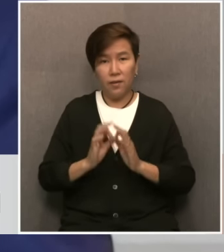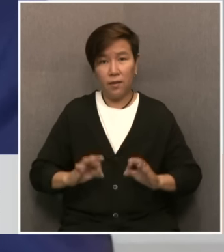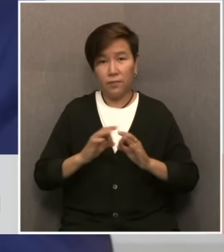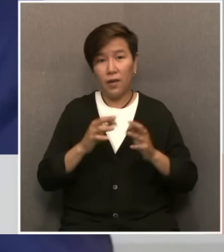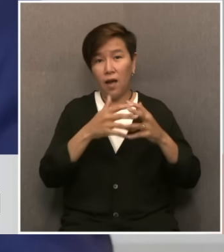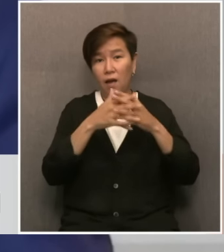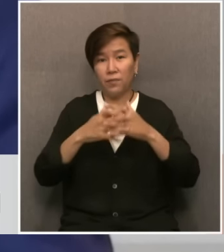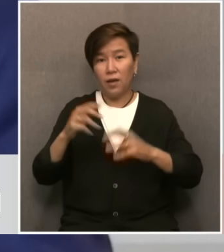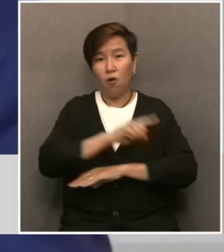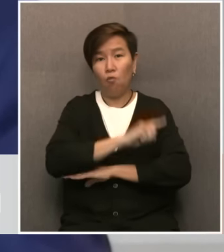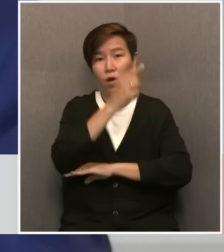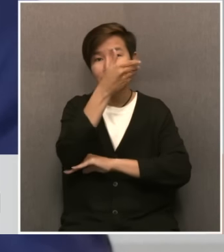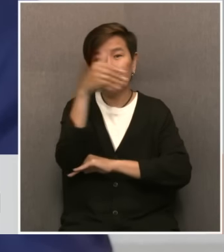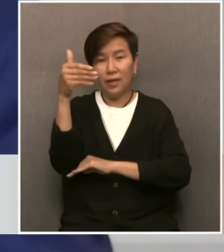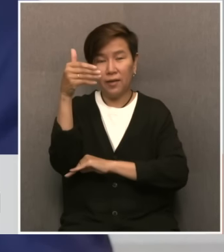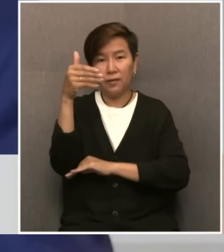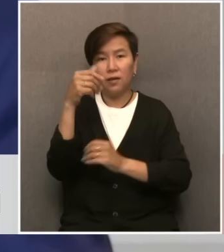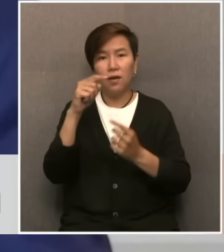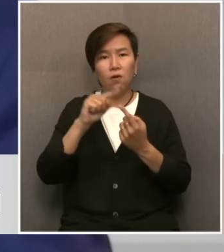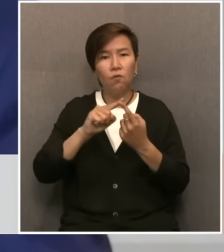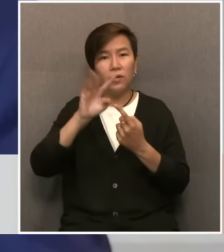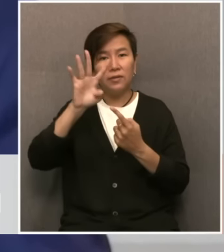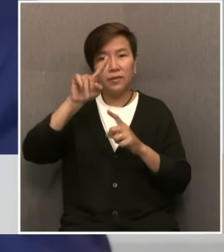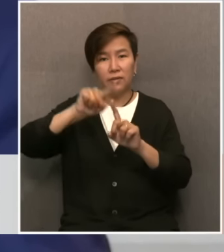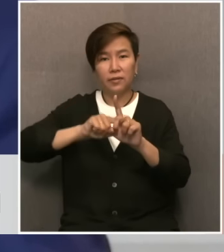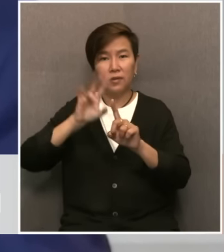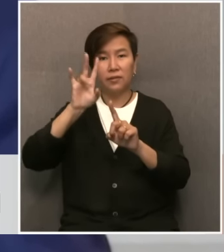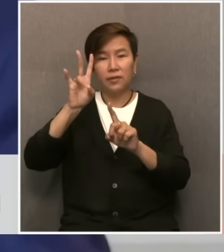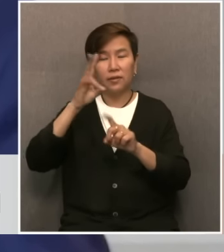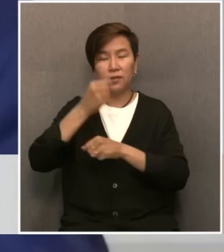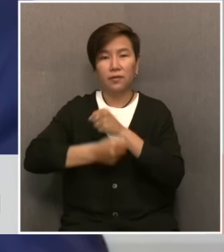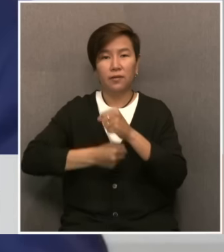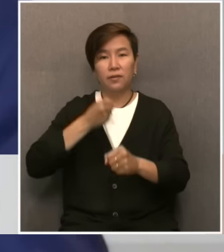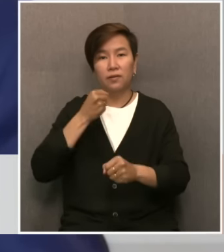ะครับ 4th of July นั่นก็คือ4กรกฎาคมปี